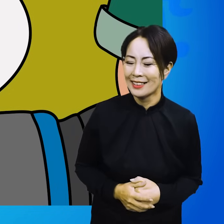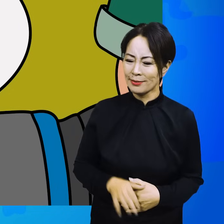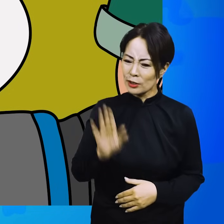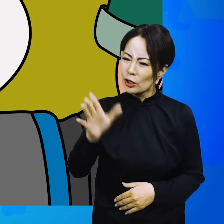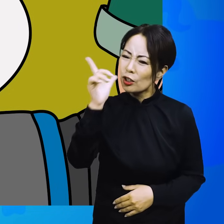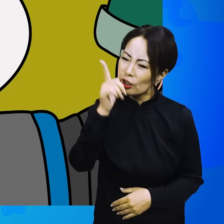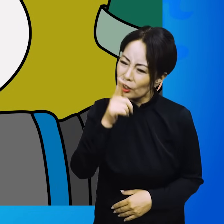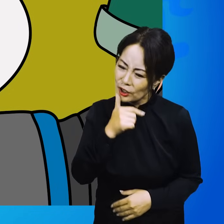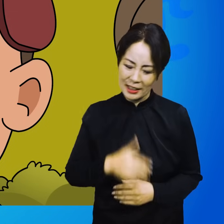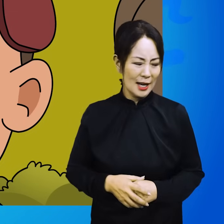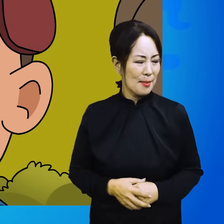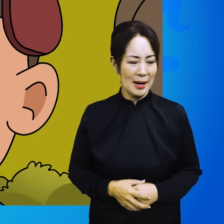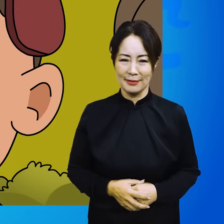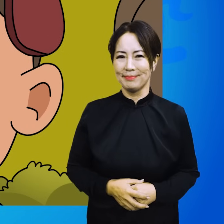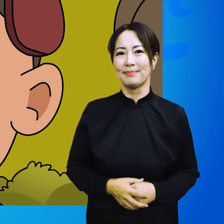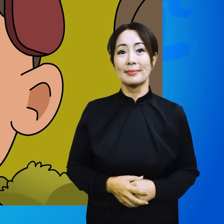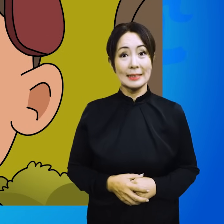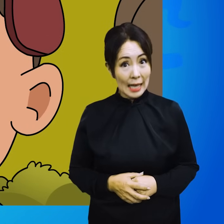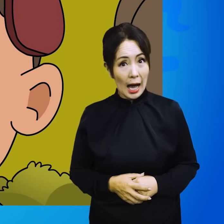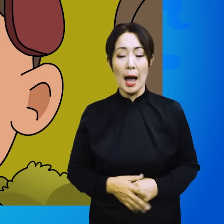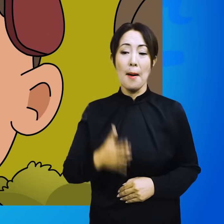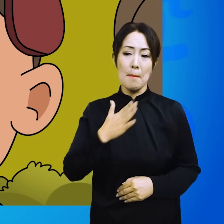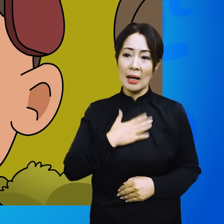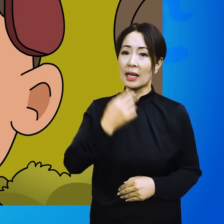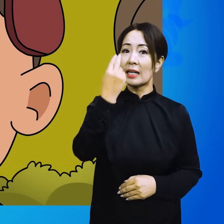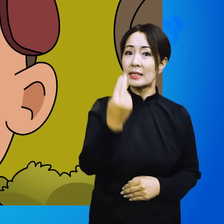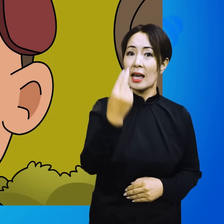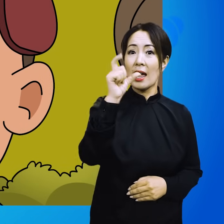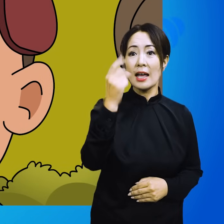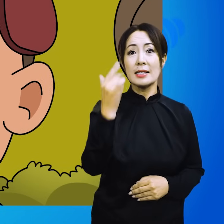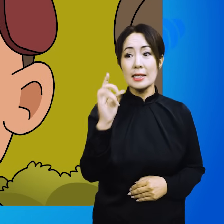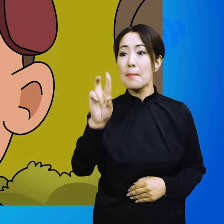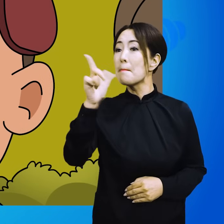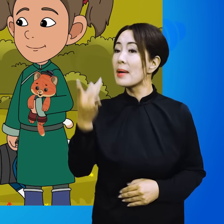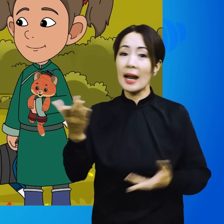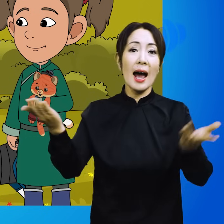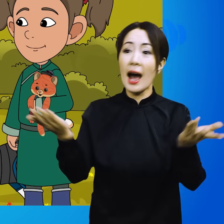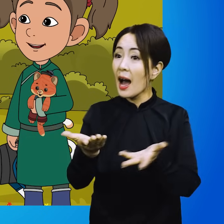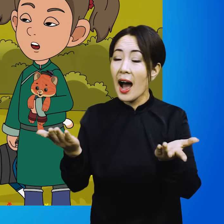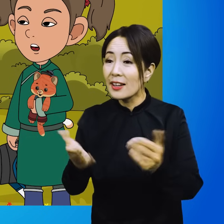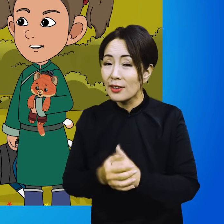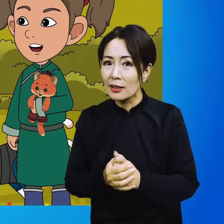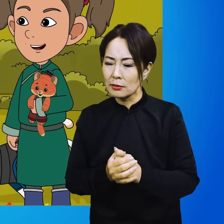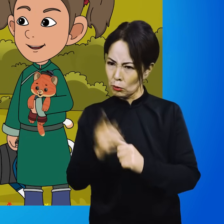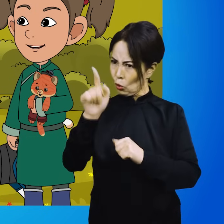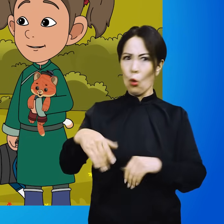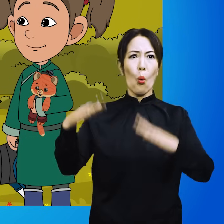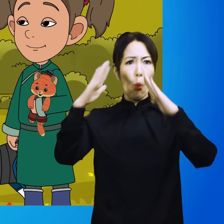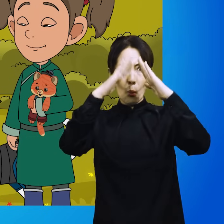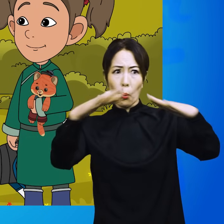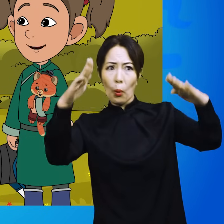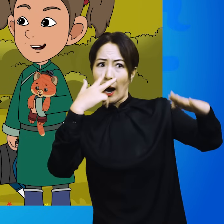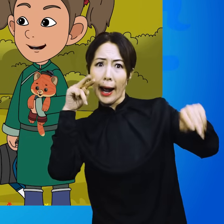Хөөрхөн шít. Цяк. Манай цэцэн бэр мэн хаана яваа олдо? Тэнд ордон